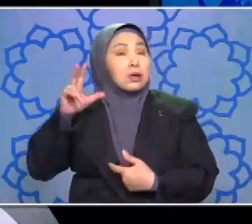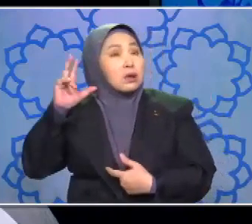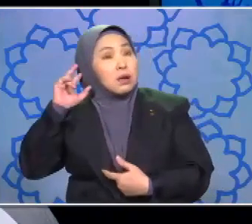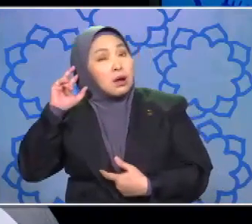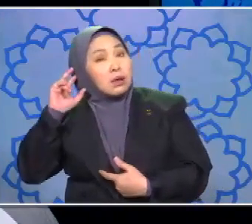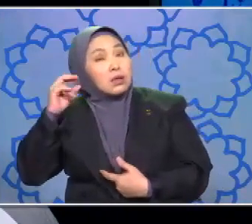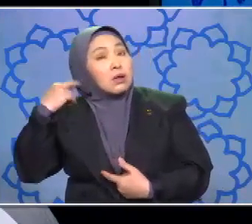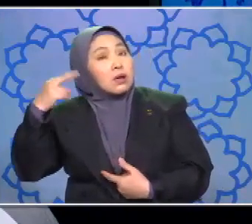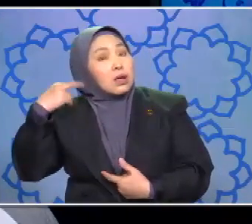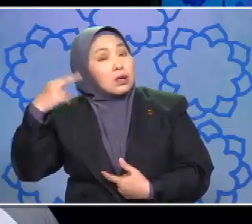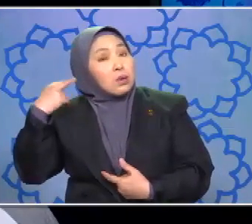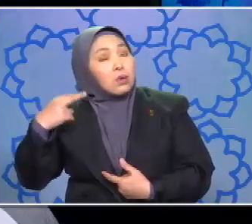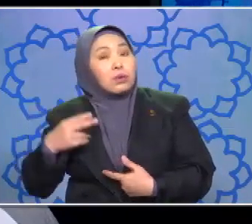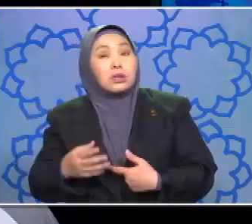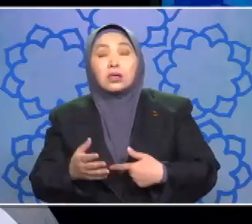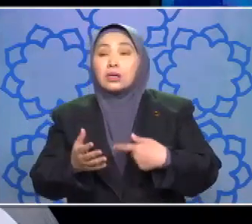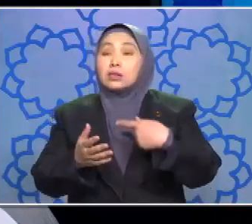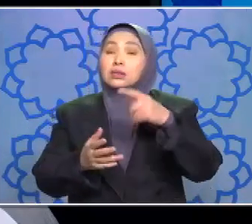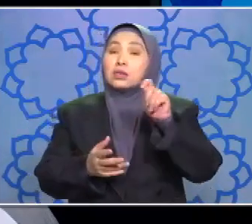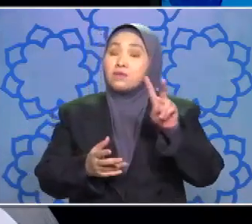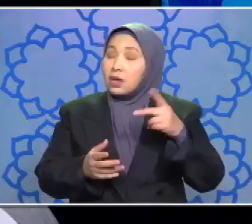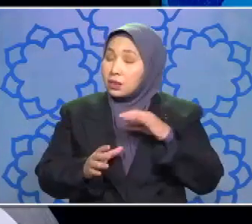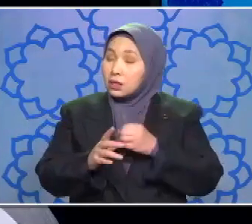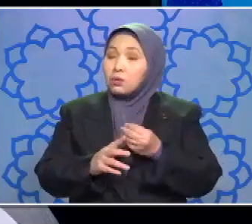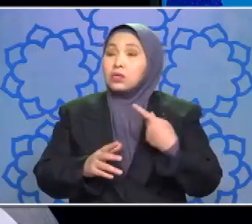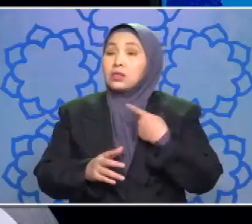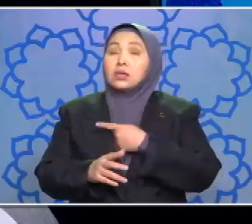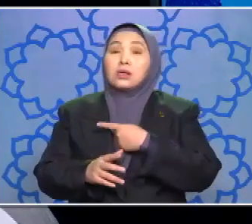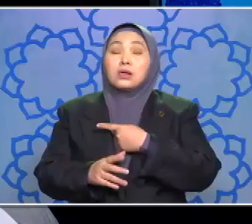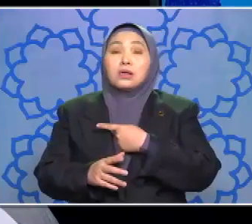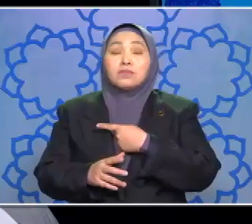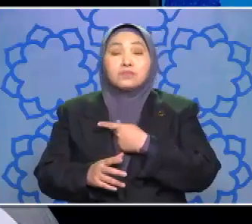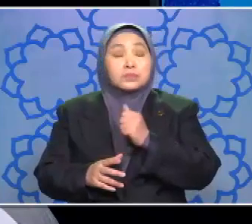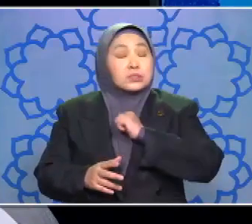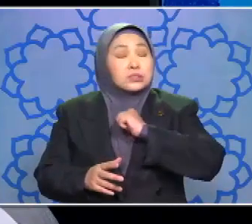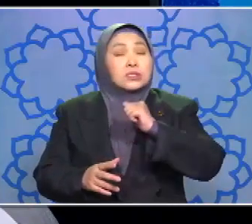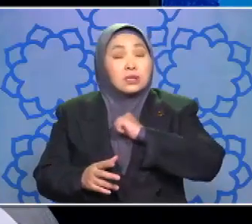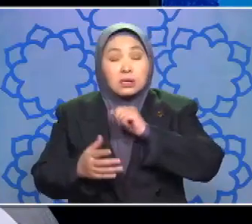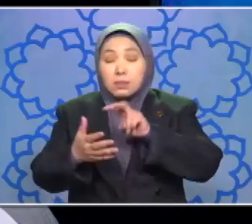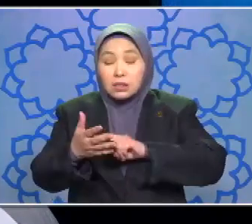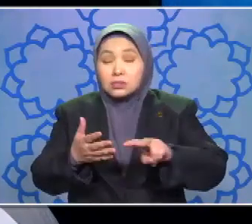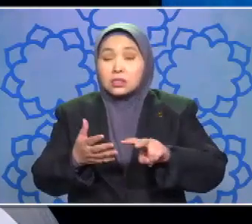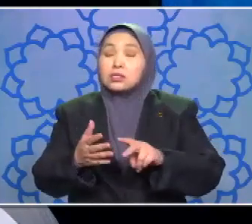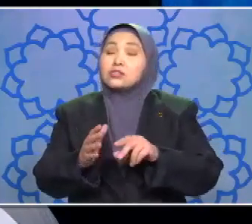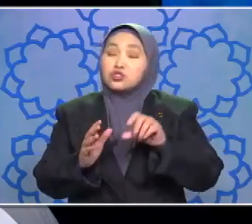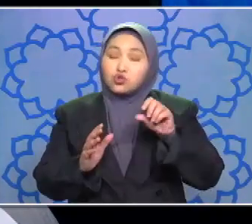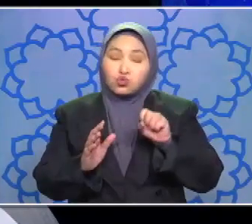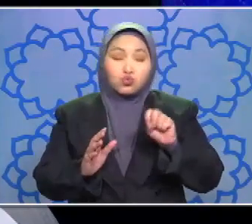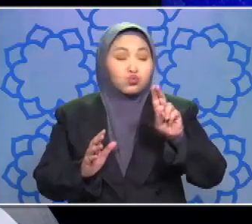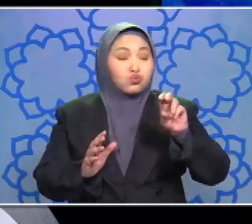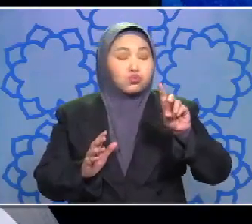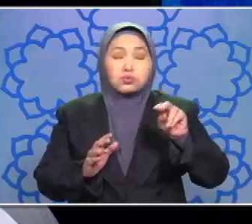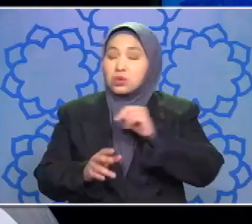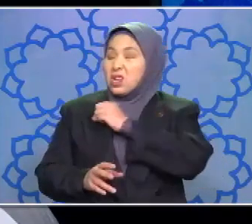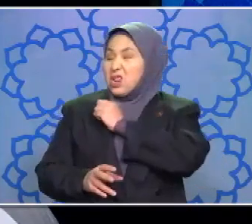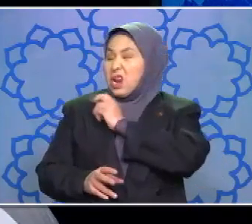di radio, di TV, betul, ataupun kita sendiri yang membaca, disunnahkan sunat muakkadah. Dan mungkin ada yang tertanya, perlu ke